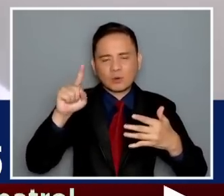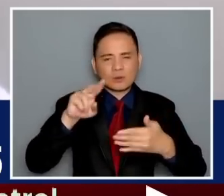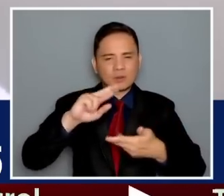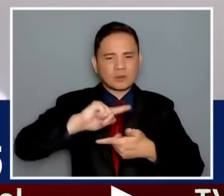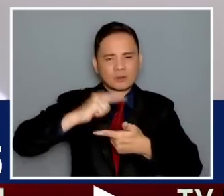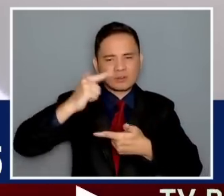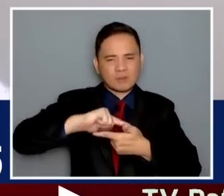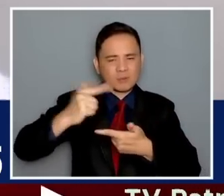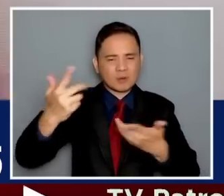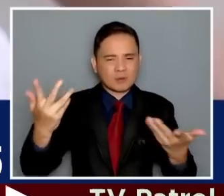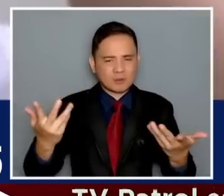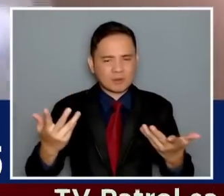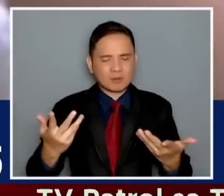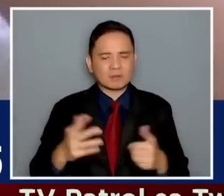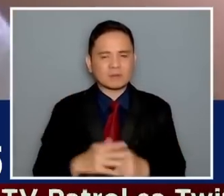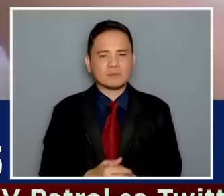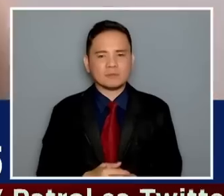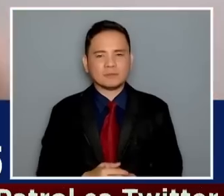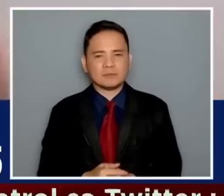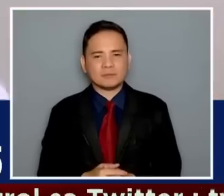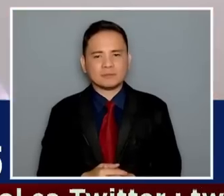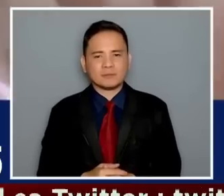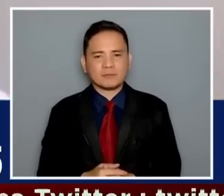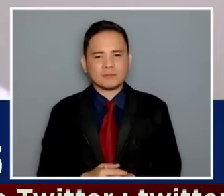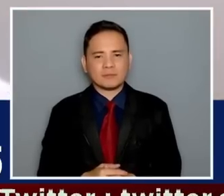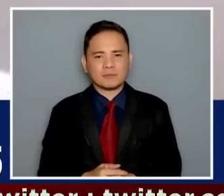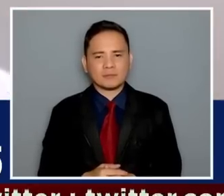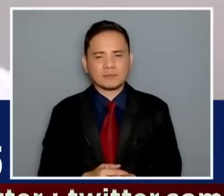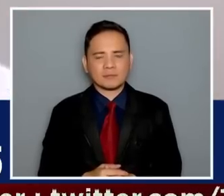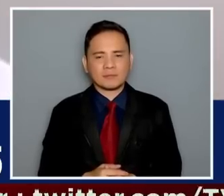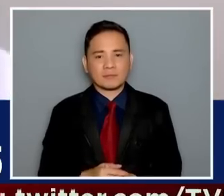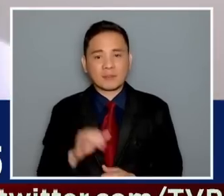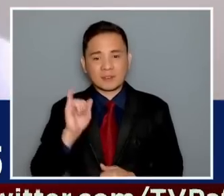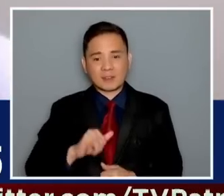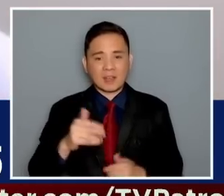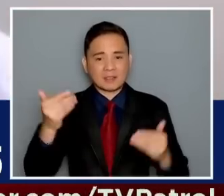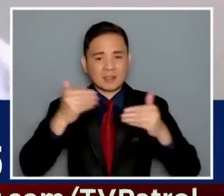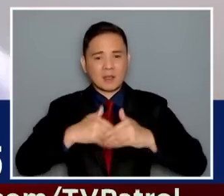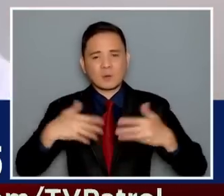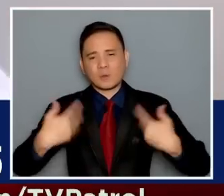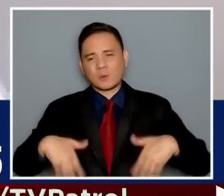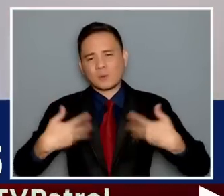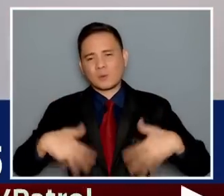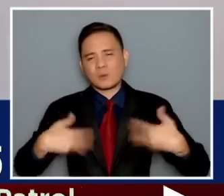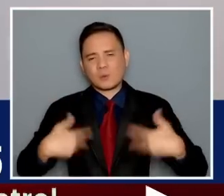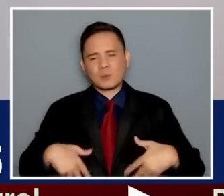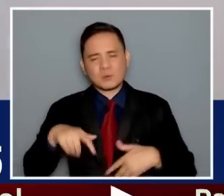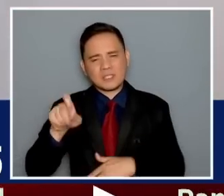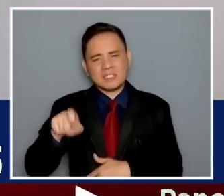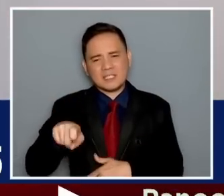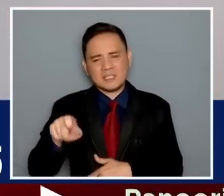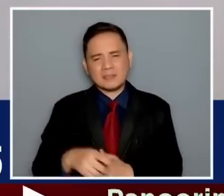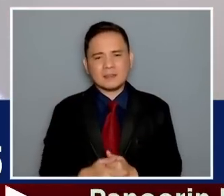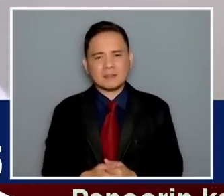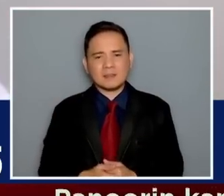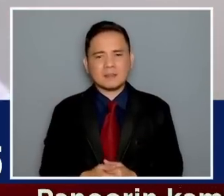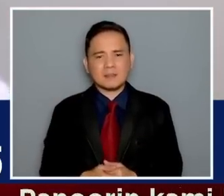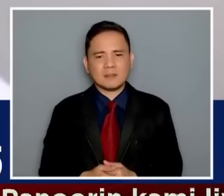kailangan ko talaga yung laptop ko. During the night actually po. So, ayun